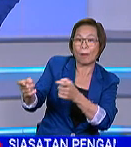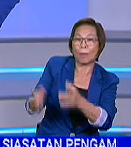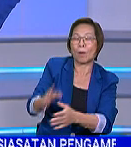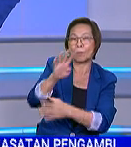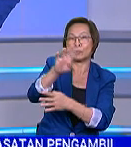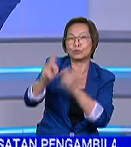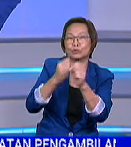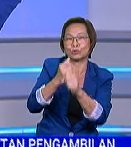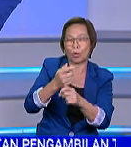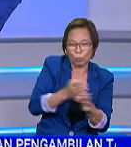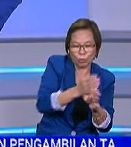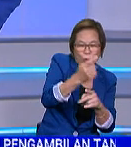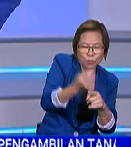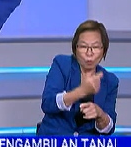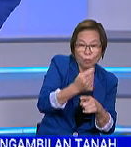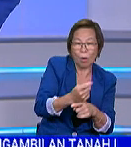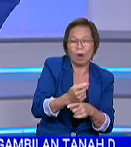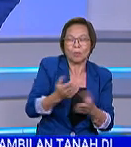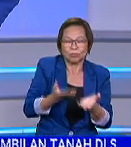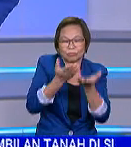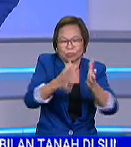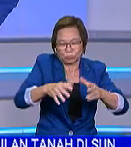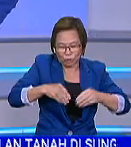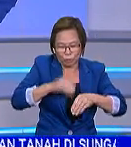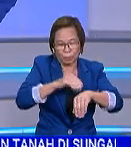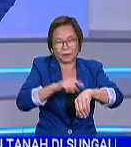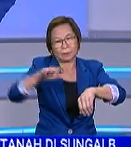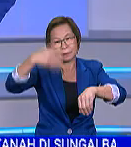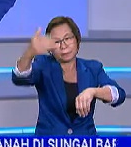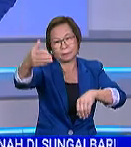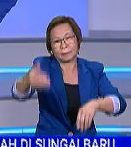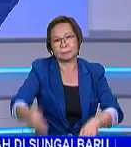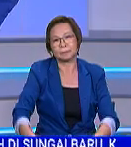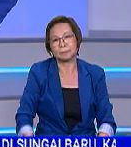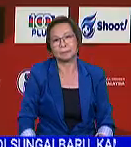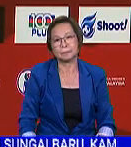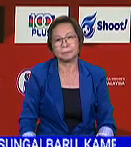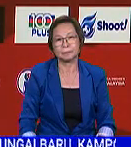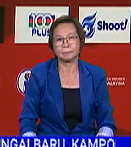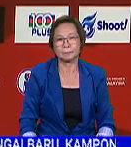menuliskan karya kencot Eh ada menu si tawaran diterimanya pada musim depan